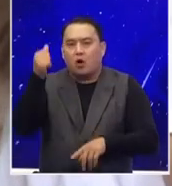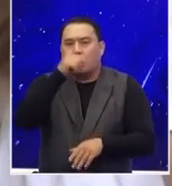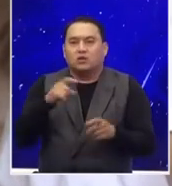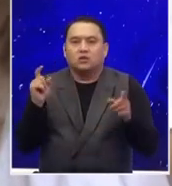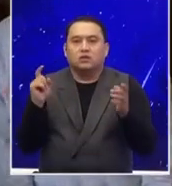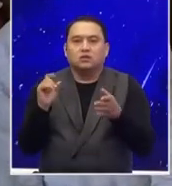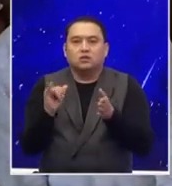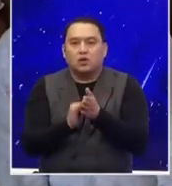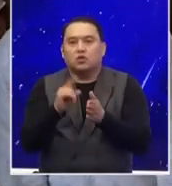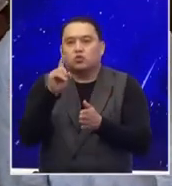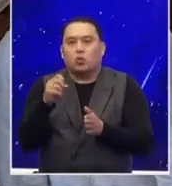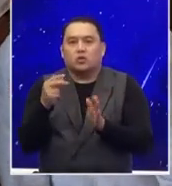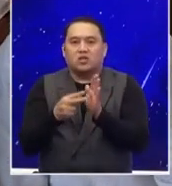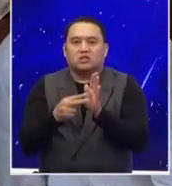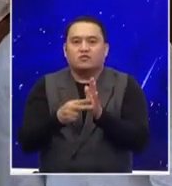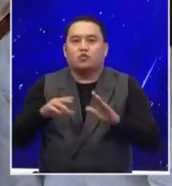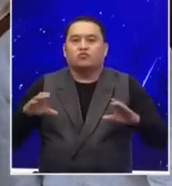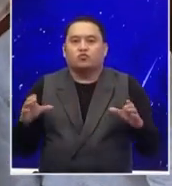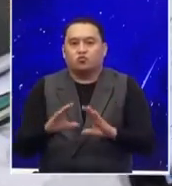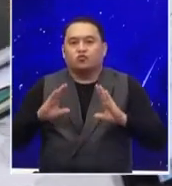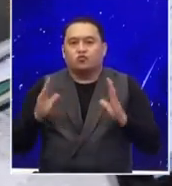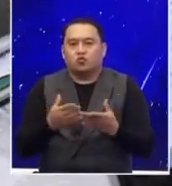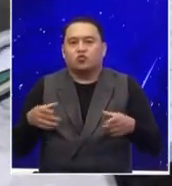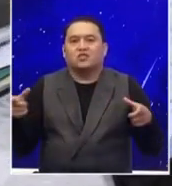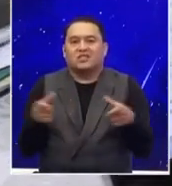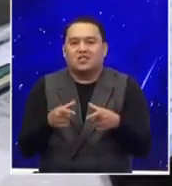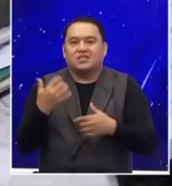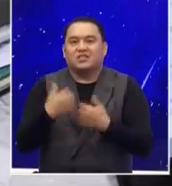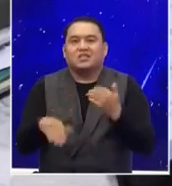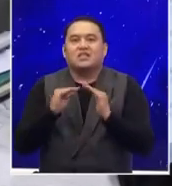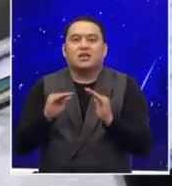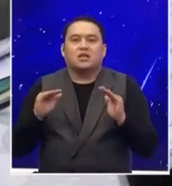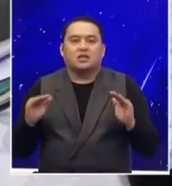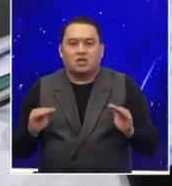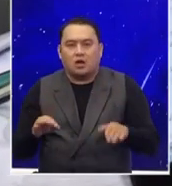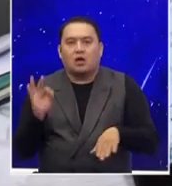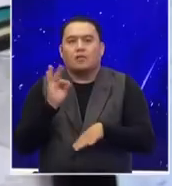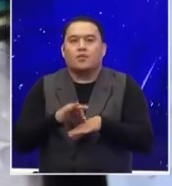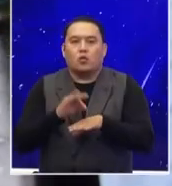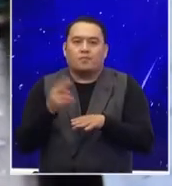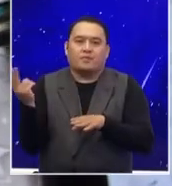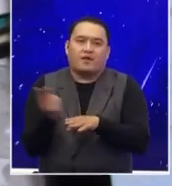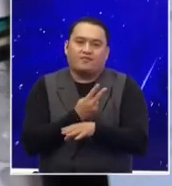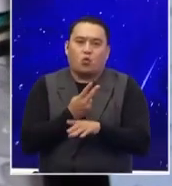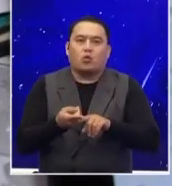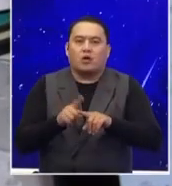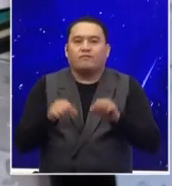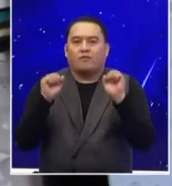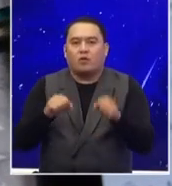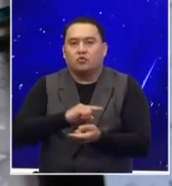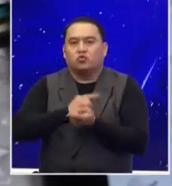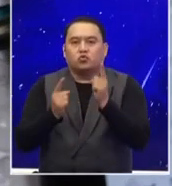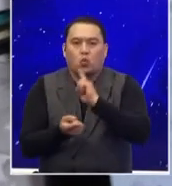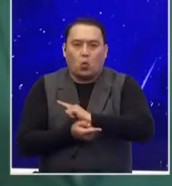уже зарегистрировано 136 случаев коронавирусной инфекции среди школьников. На фоне ожидаемой второй волны пандемии переход в